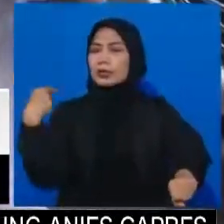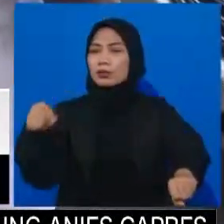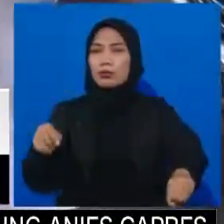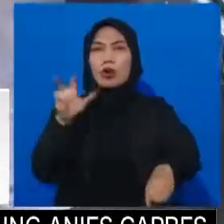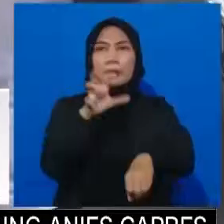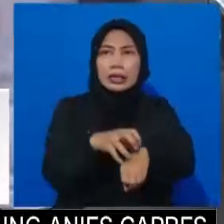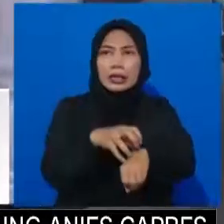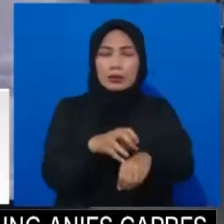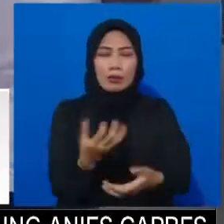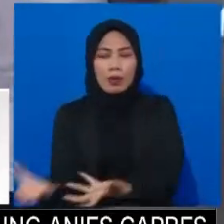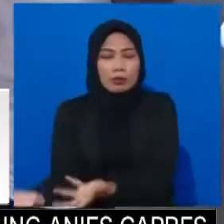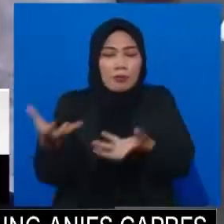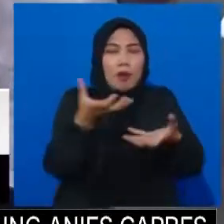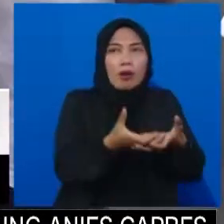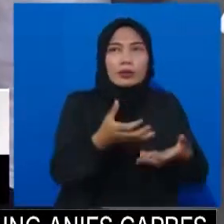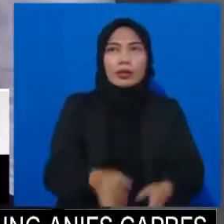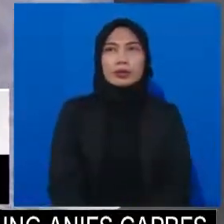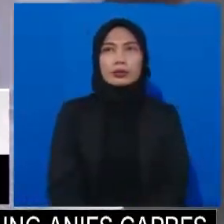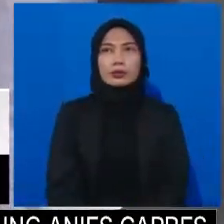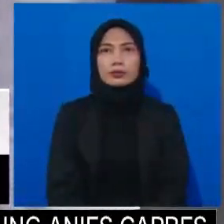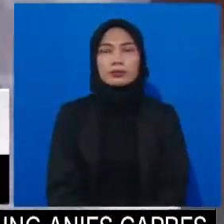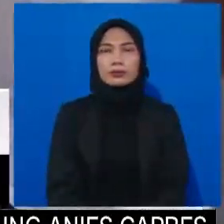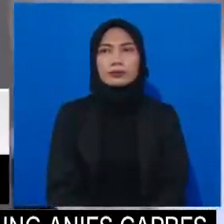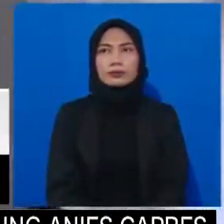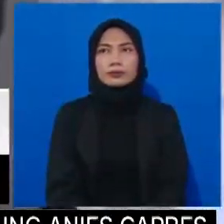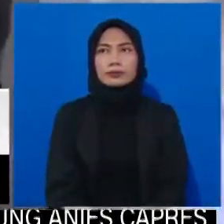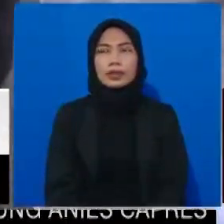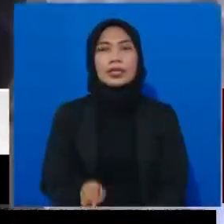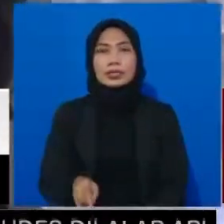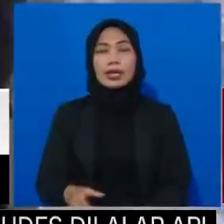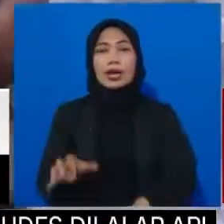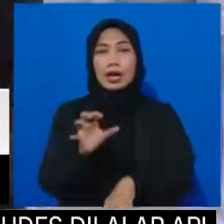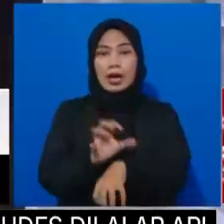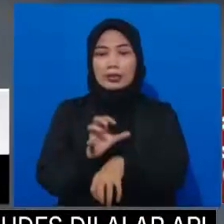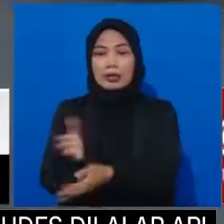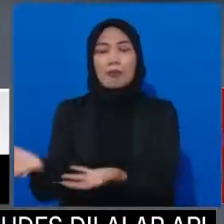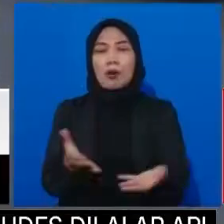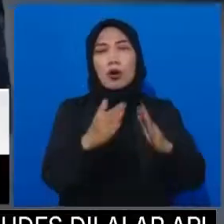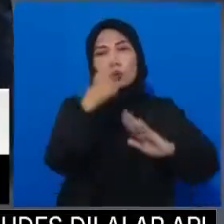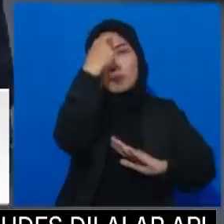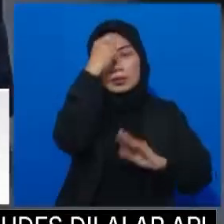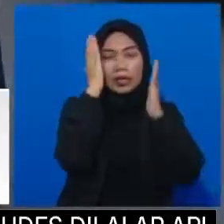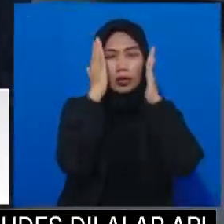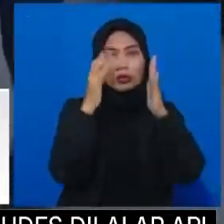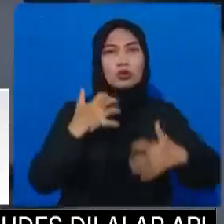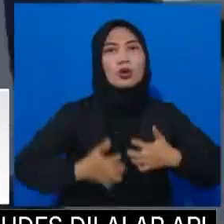Setelah menempuh jalur damai, polisi menyerahkan anjing tersebut kepada pemiliknya untuk segera dibawa ke dokter hewan.